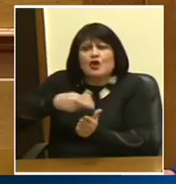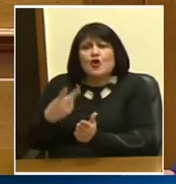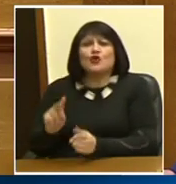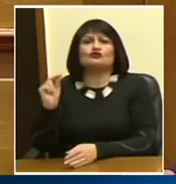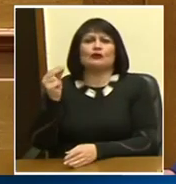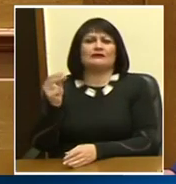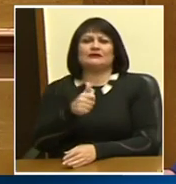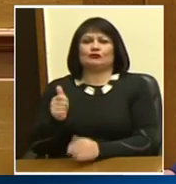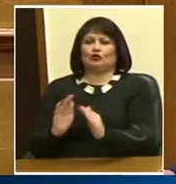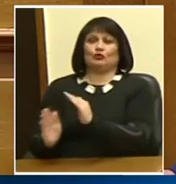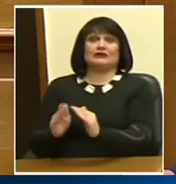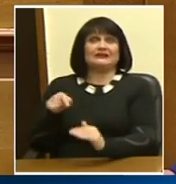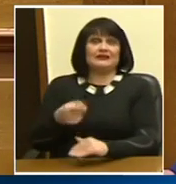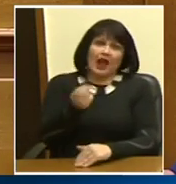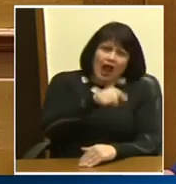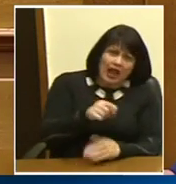βουλευτών.